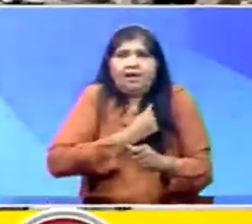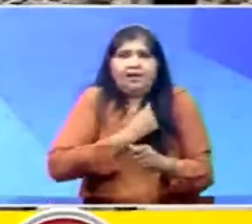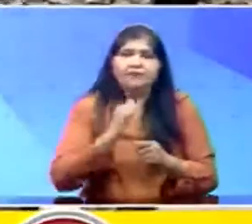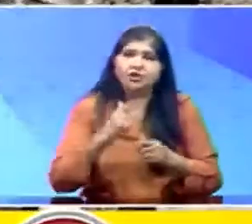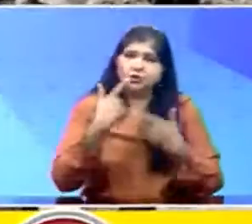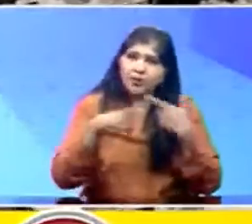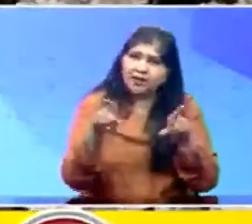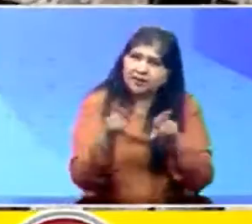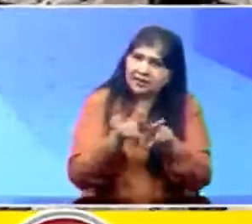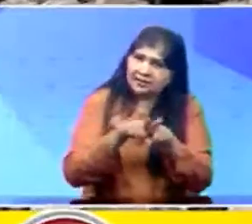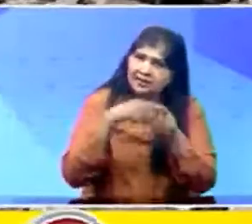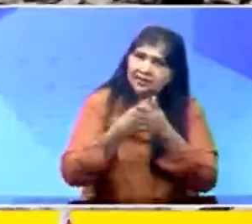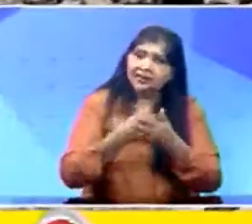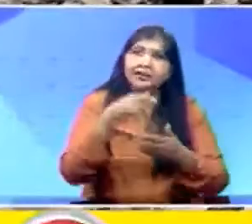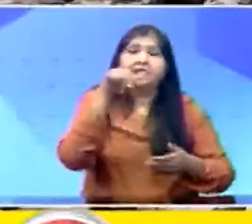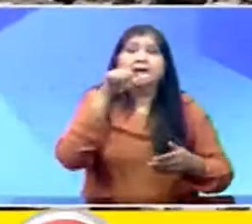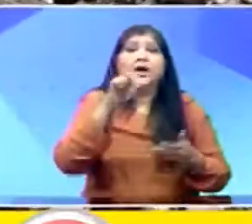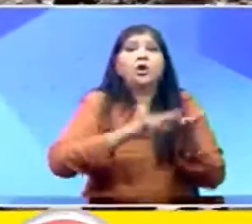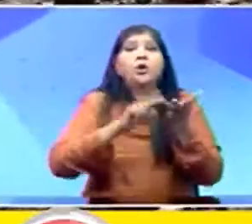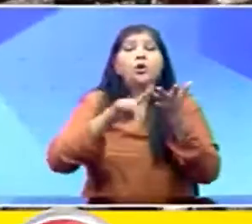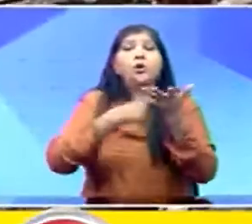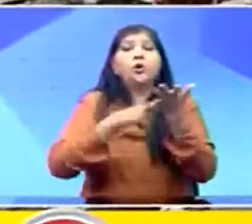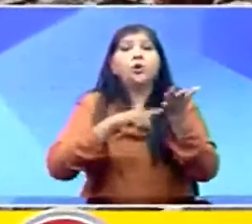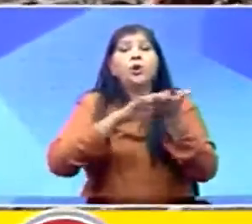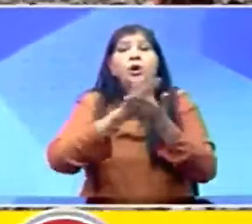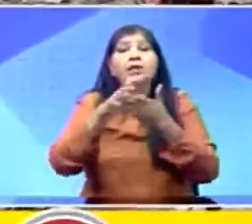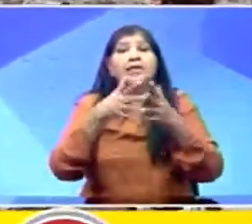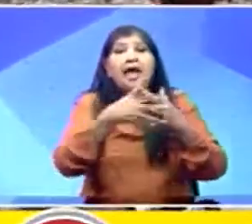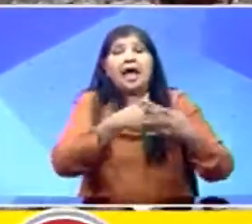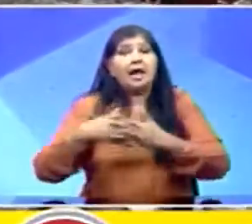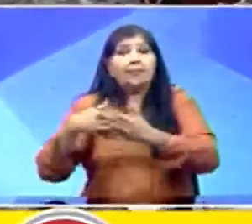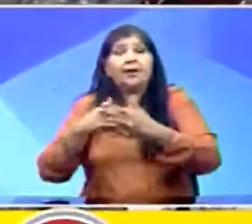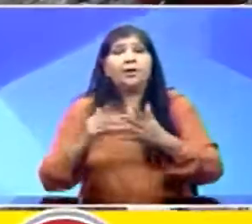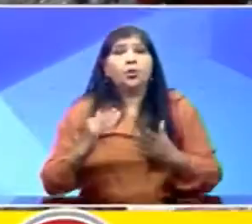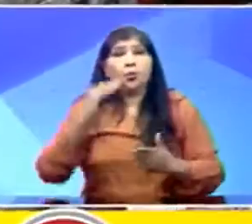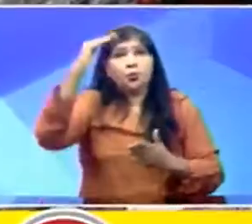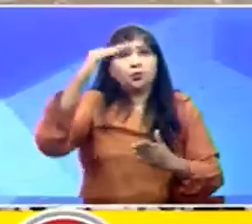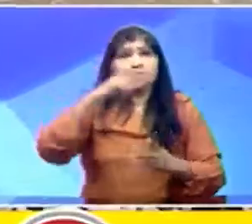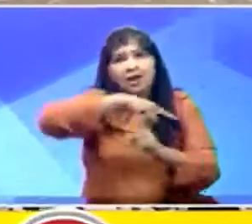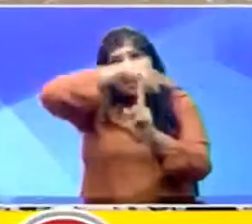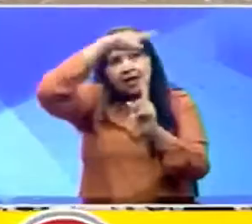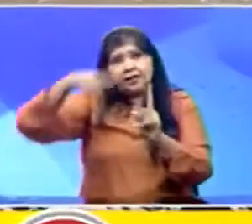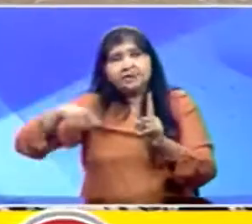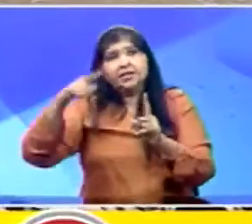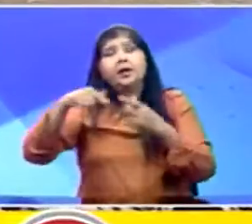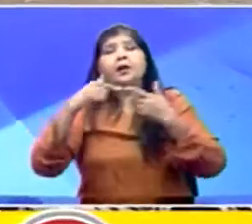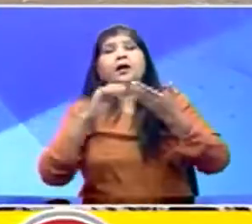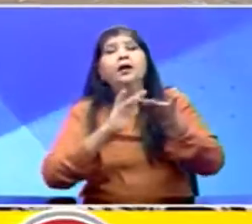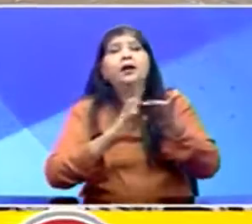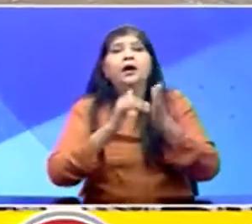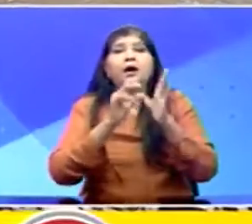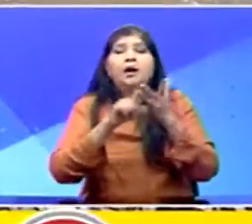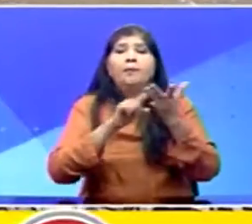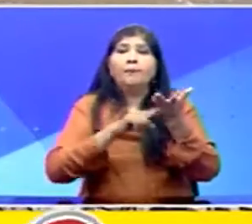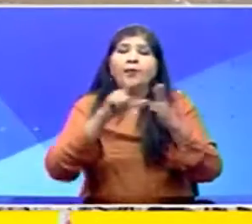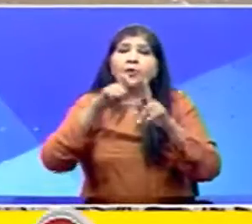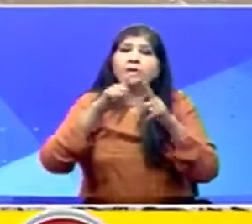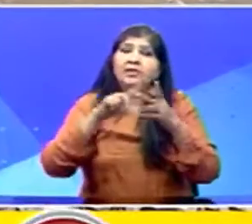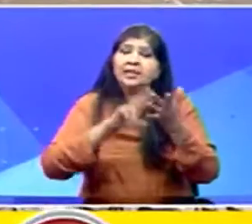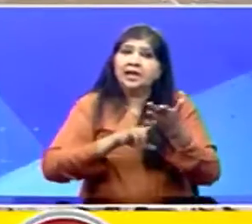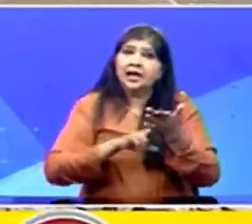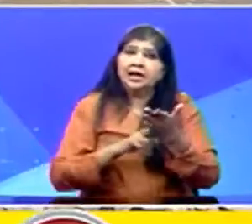साथ नौर्थ अमेरिका की सबसे उंची चोटी माउंट देनाली की चड़ाई पूरी कर